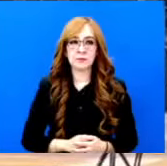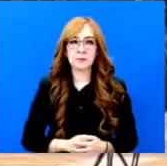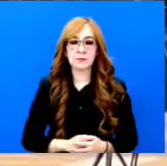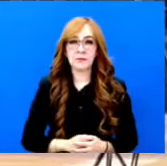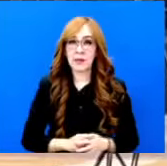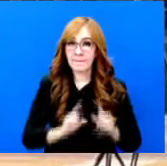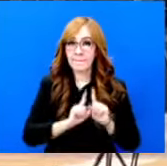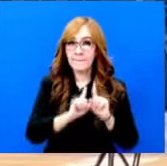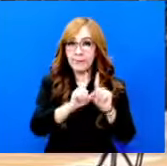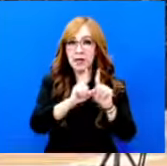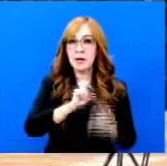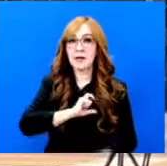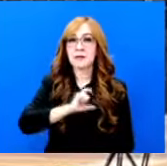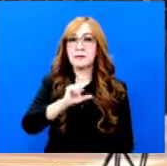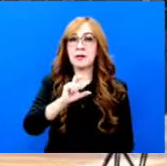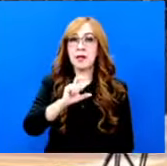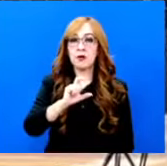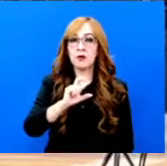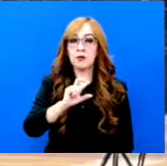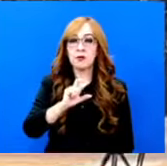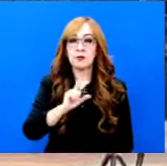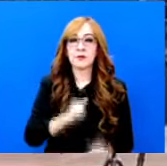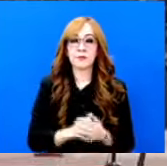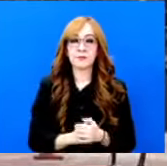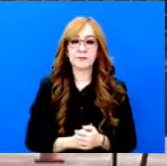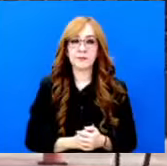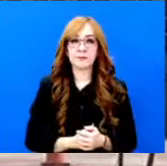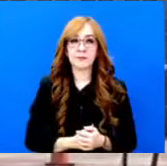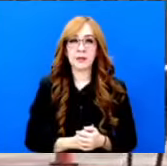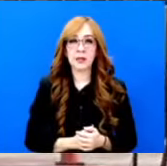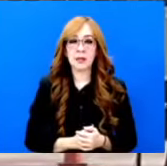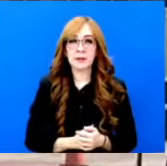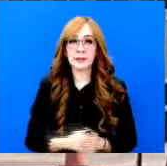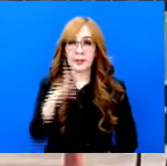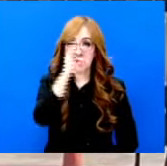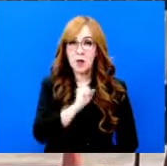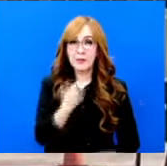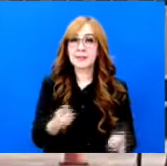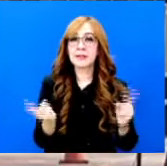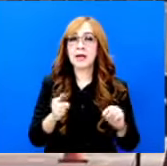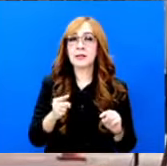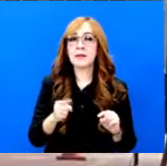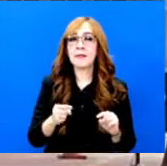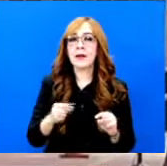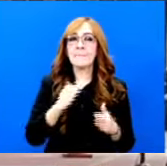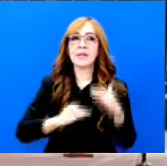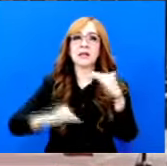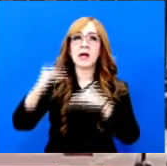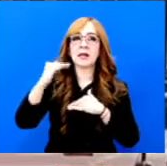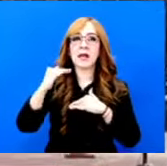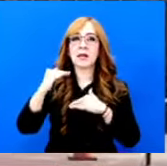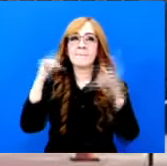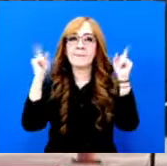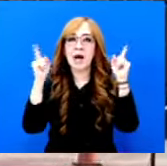Pasangan calon dari Direktorat Intelijen Polda Jawa Timur, terjadi peningkatan wilayah yang sangat rawan, yang